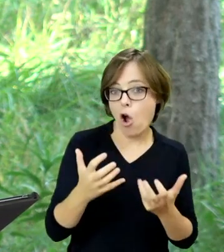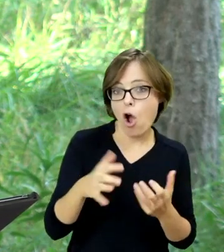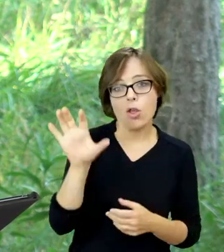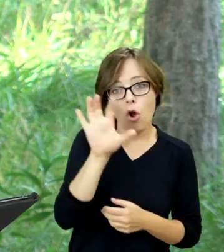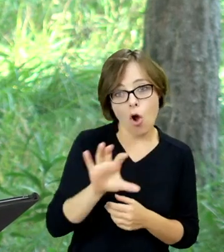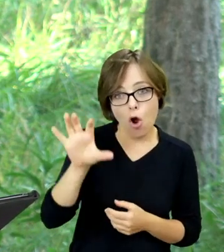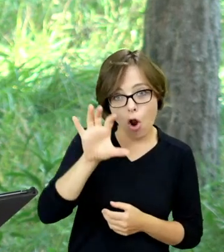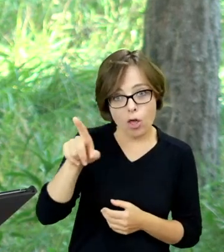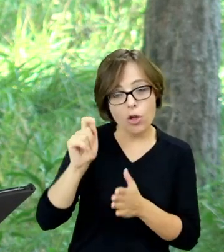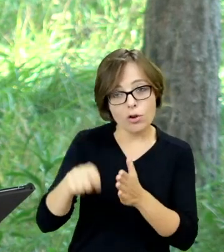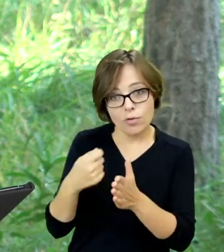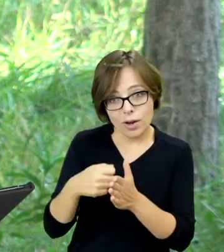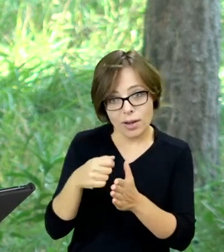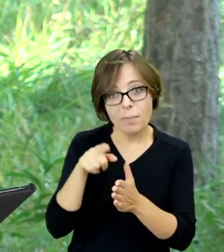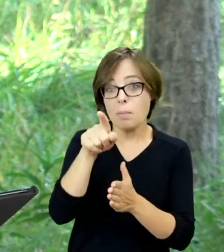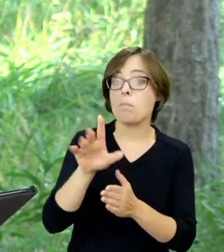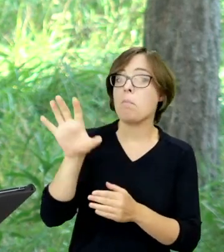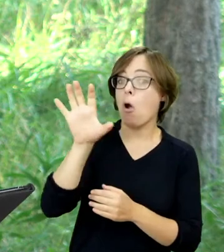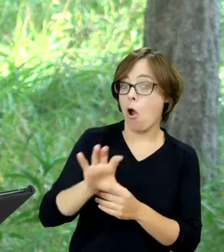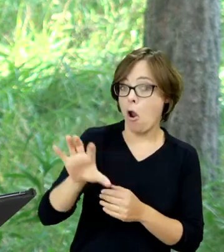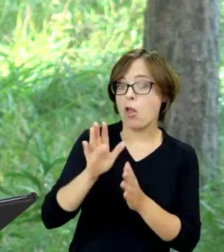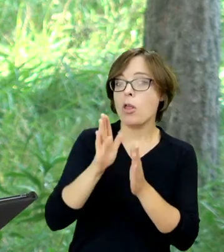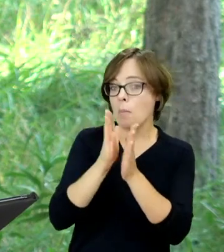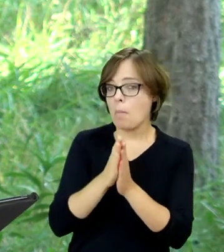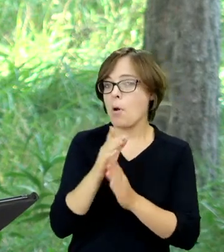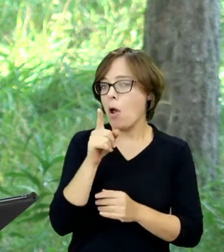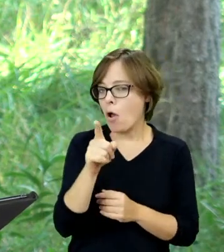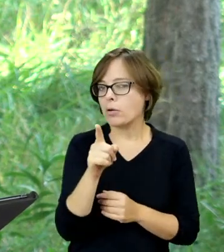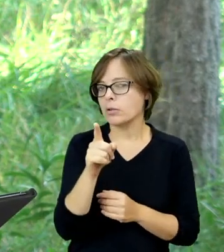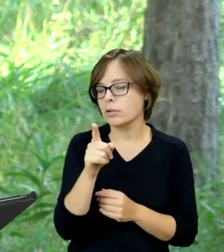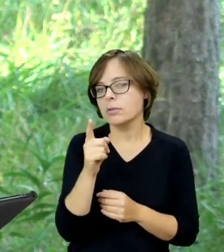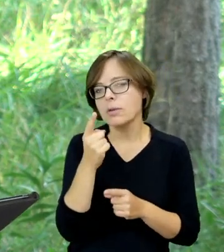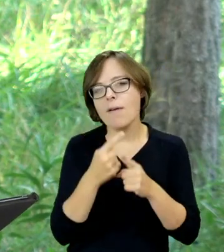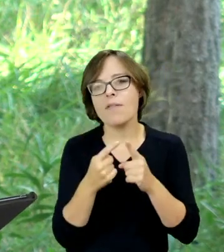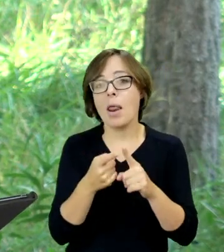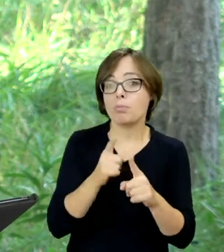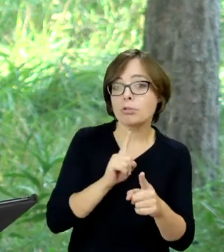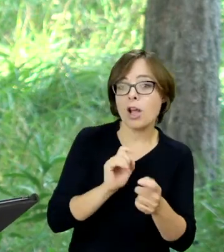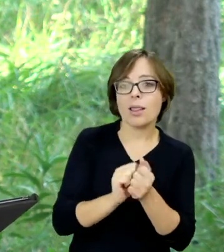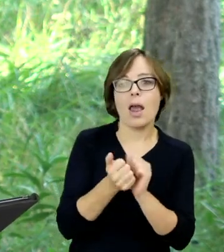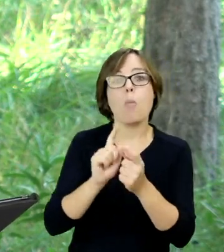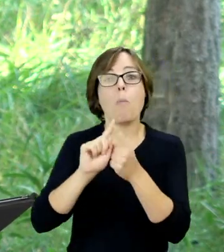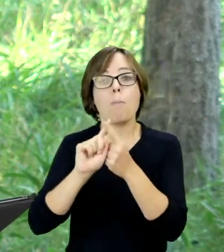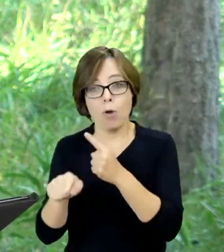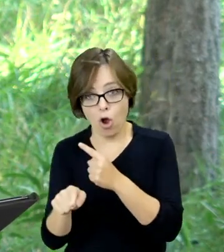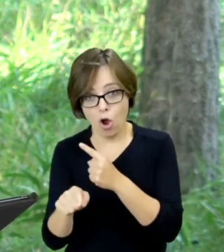to proszę poświęcić chociaż chwilę przed albo po seansie, żeby